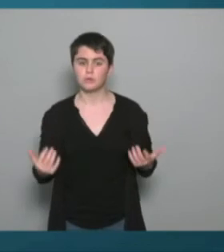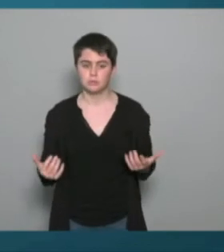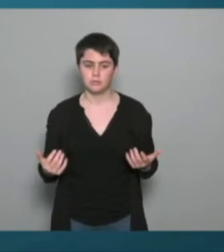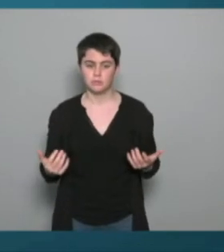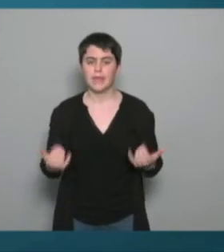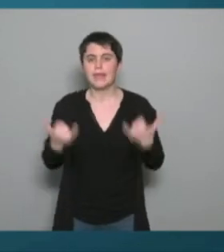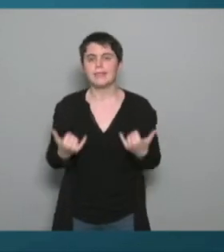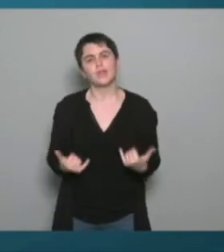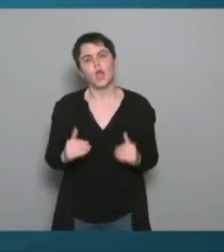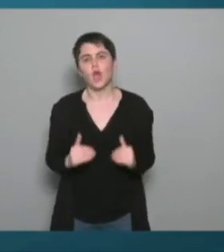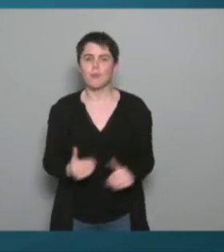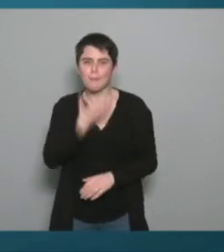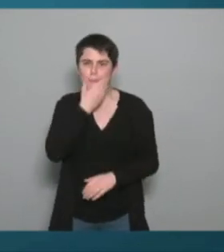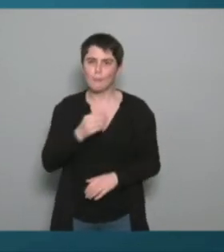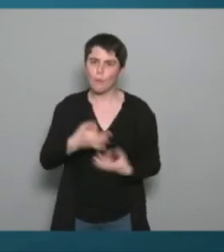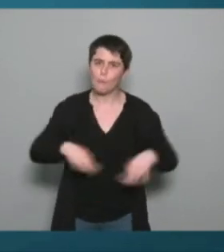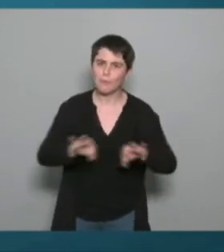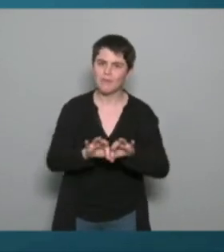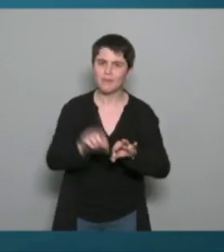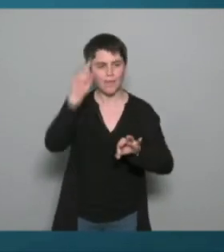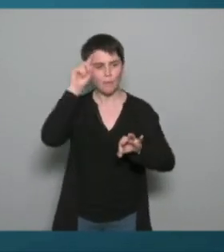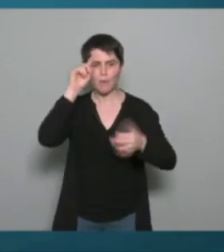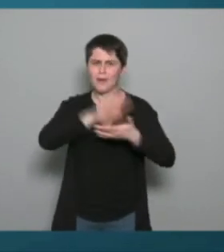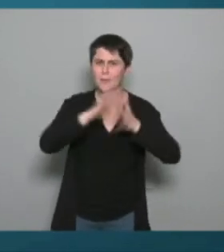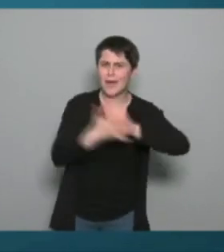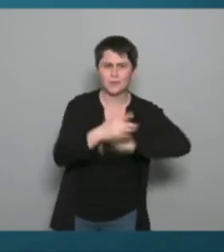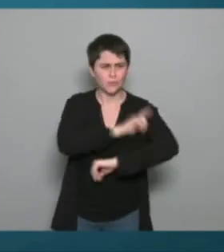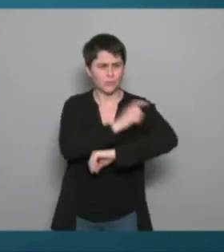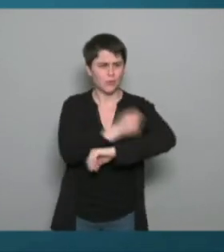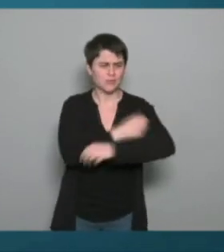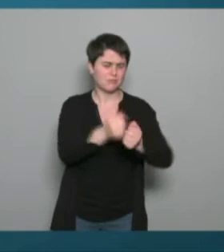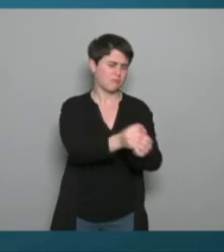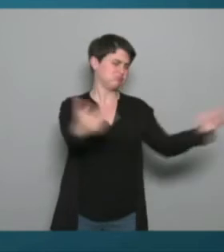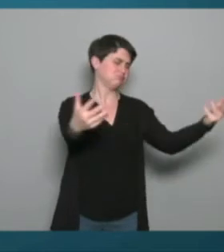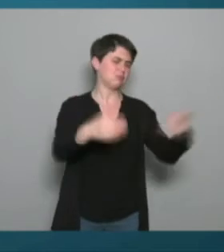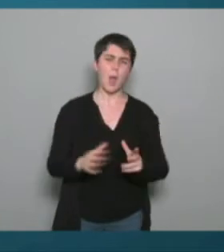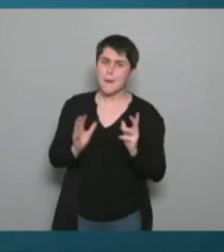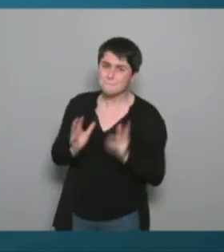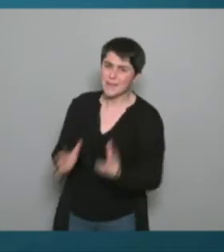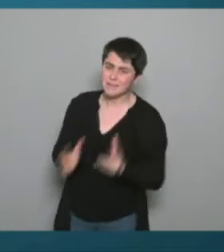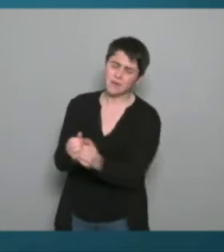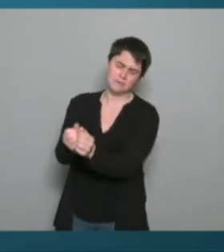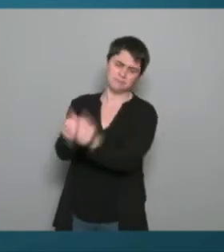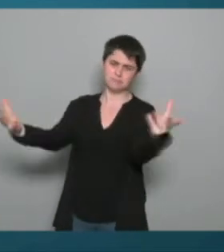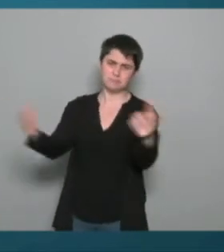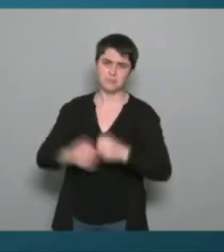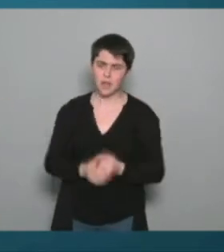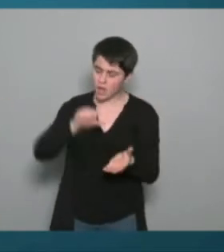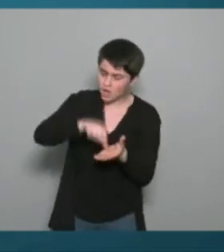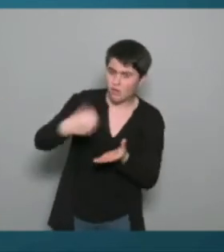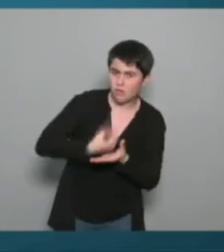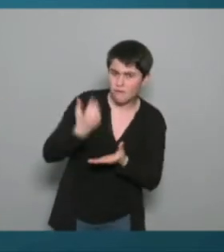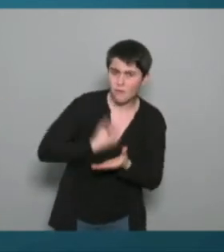vu le nombre d'associations sportives vu le nombre de bénévoles vu aujourd'hui la mise en place des centres de ressources sport santé